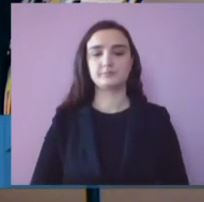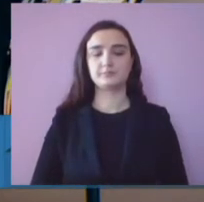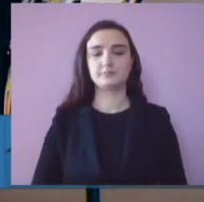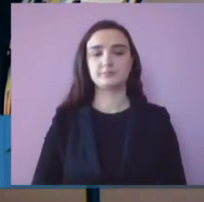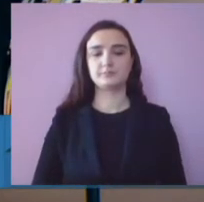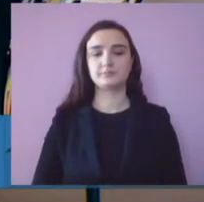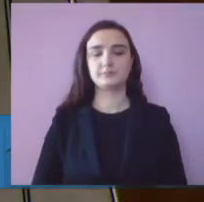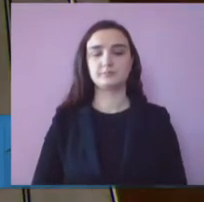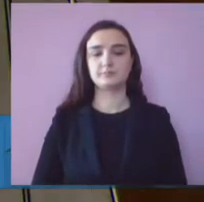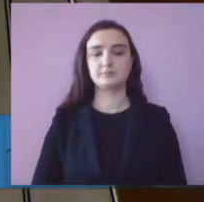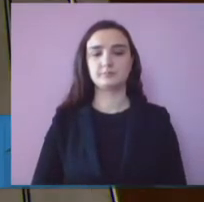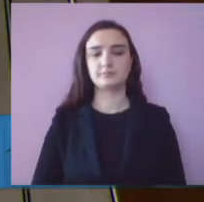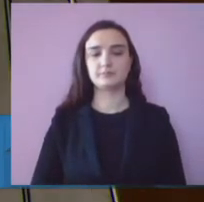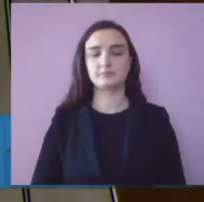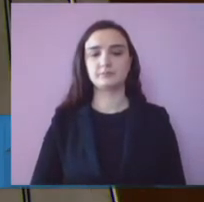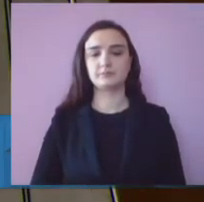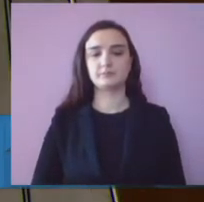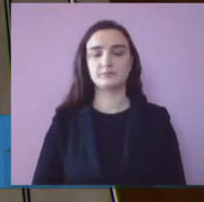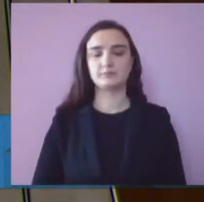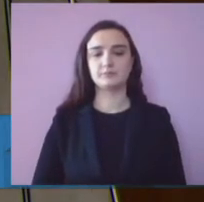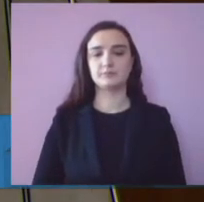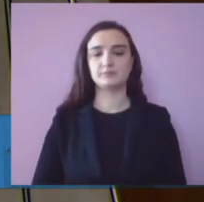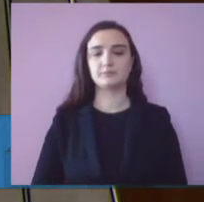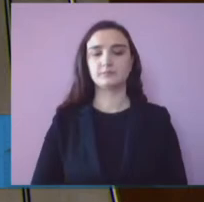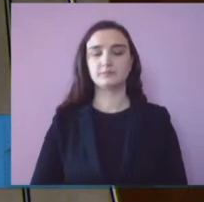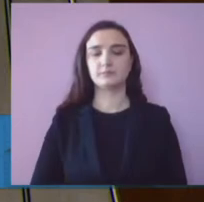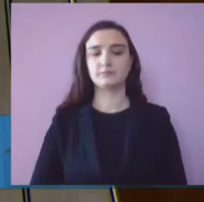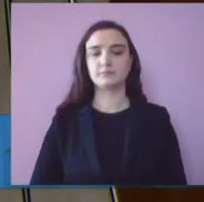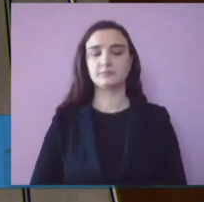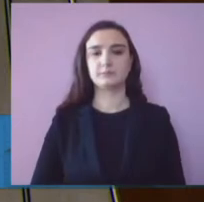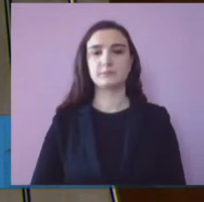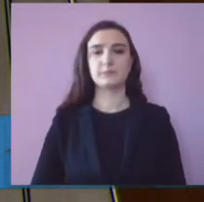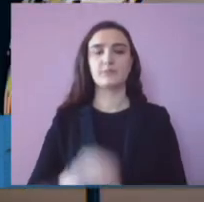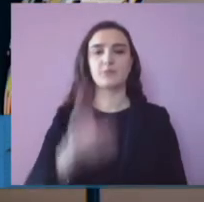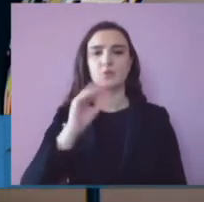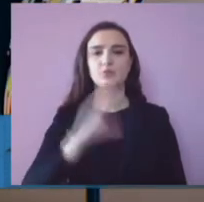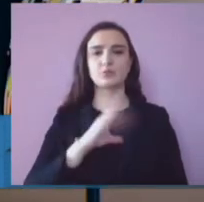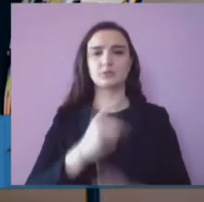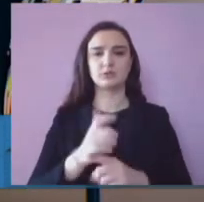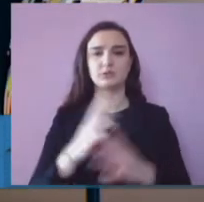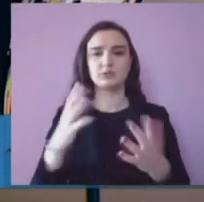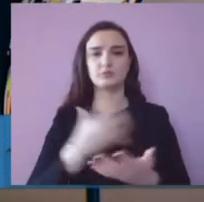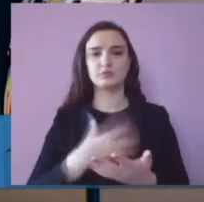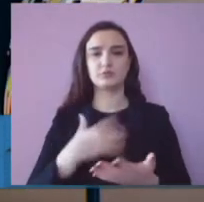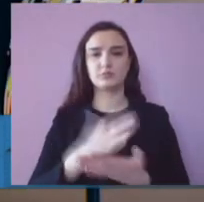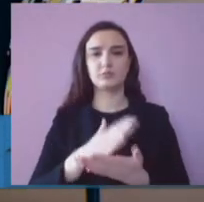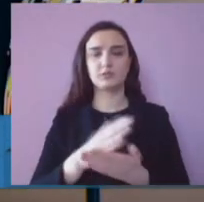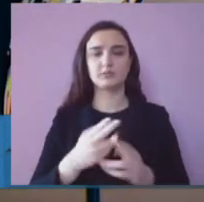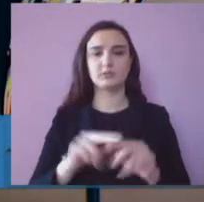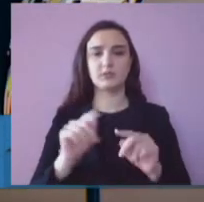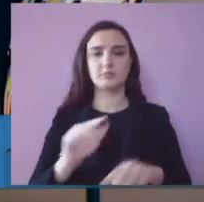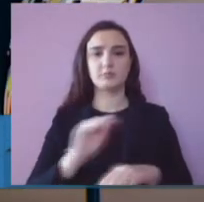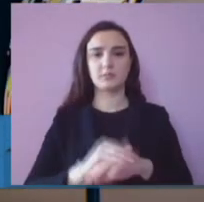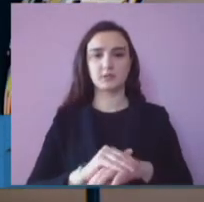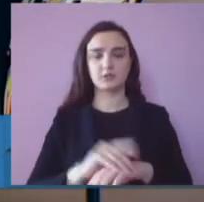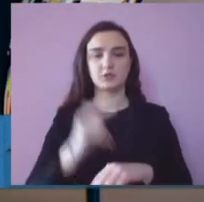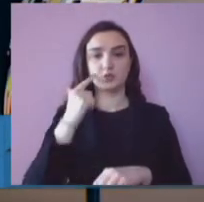ნორმებზე იყო ლაპარაკი და რომელ მომენტში, როდის ძალიან დიდი მნიშვნელობა აქვს აი ამ ფაქტის ცოდნას,